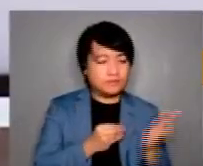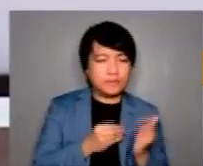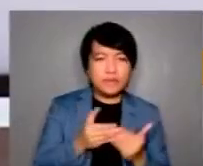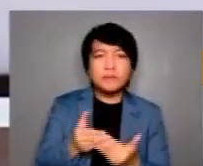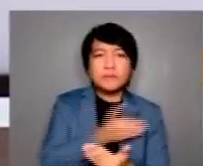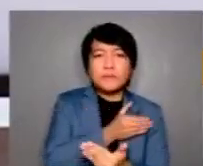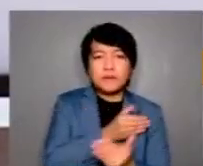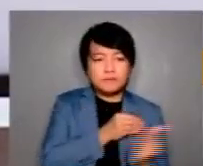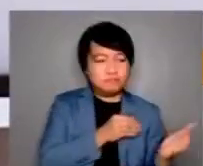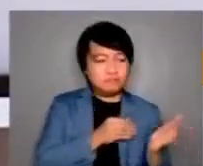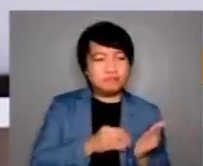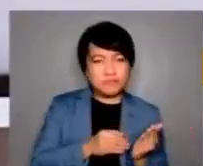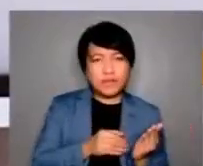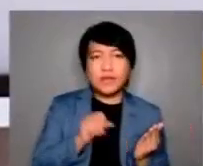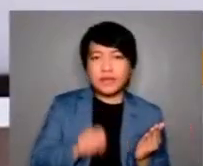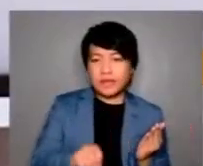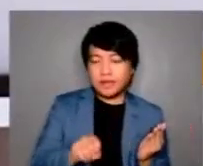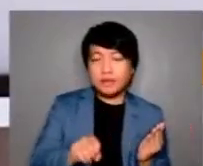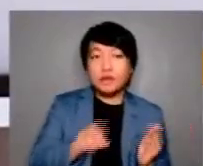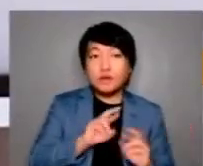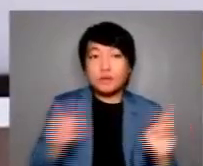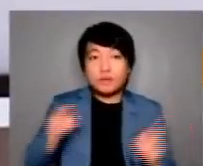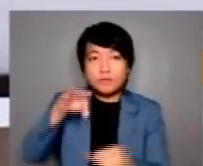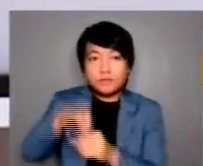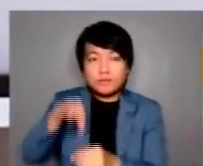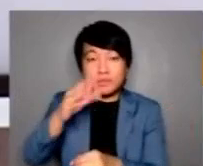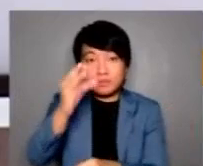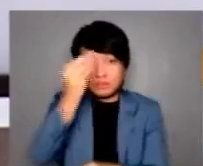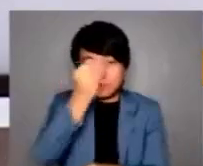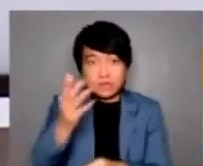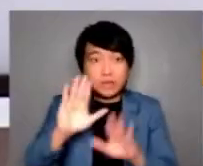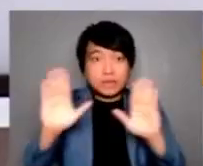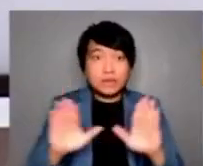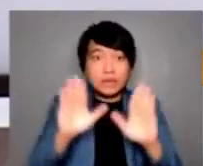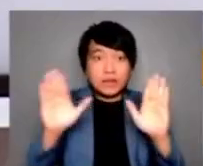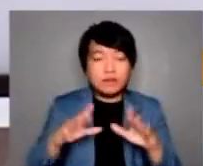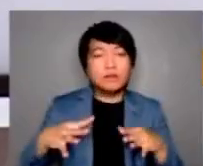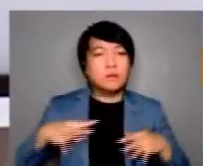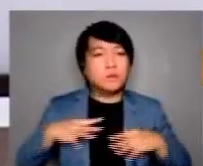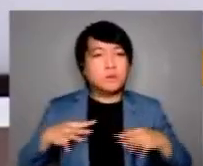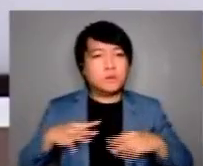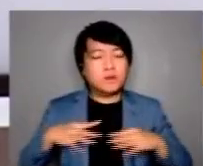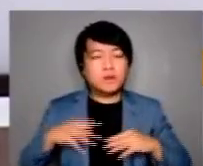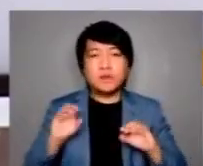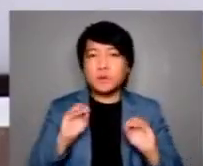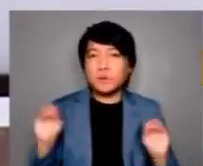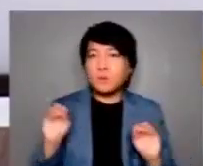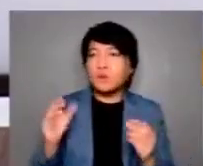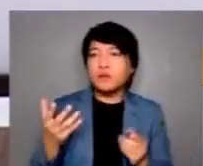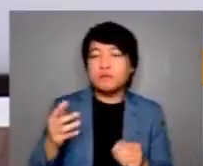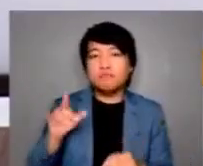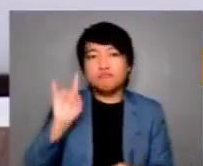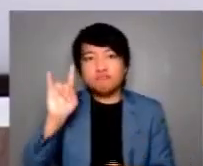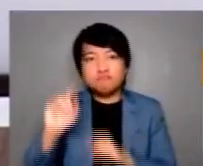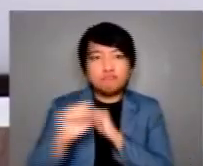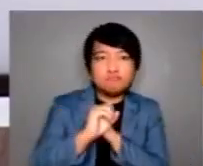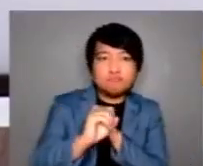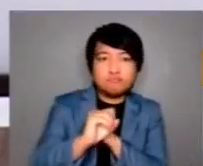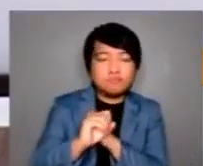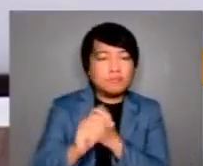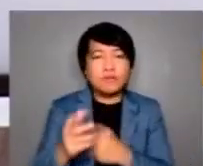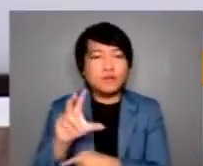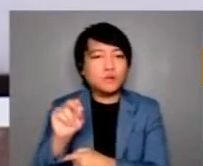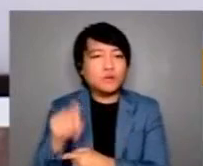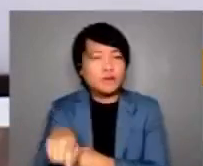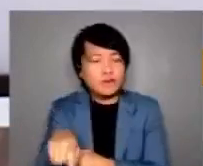tayong isang araw yung pong Sunday wala po yang kampanya para makapagmuni-muni po tayo wala po kayong kinakailangang dalhin ah kahit na anong pagkakakilala o